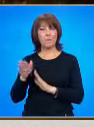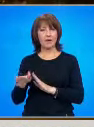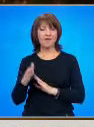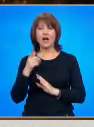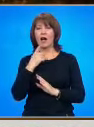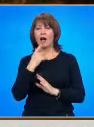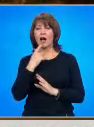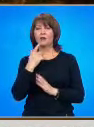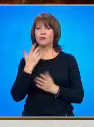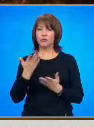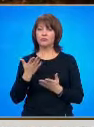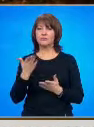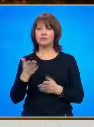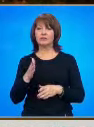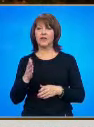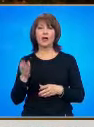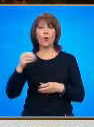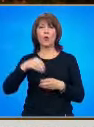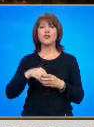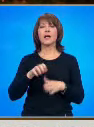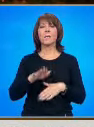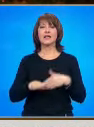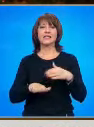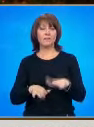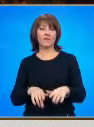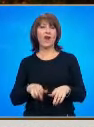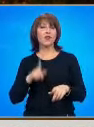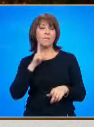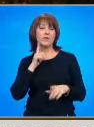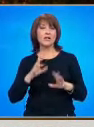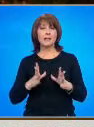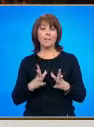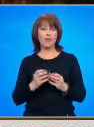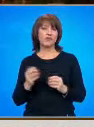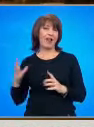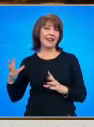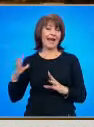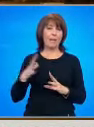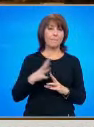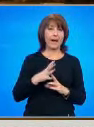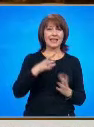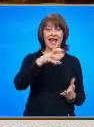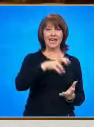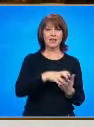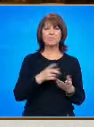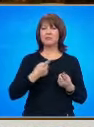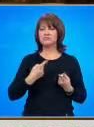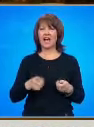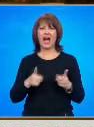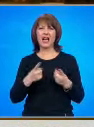се причастен към престъплението. Той обаче започва да напада полицейски екип с различни